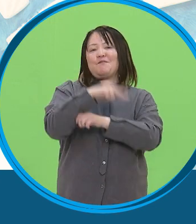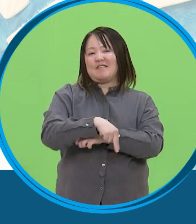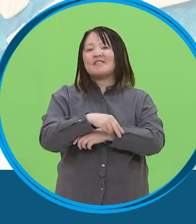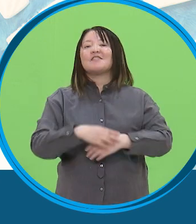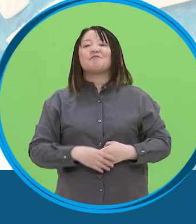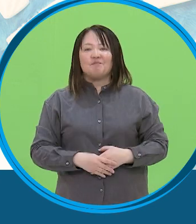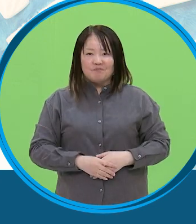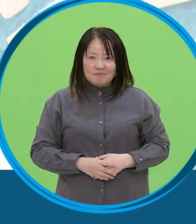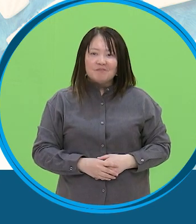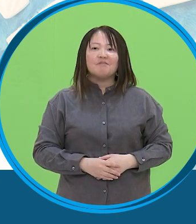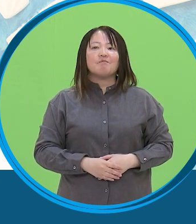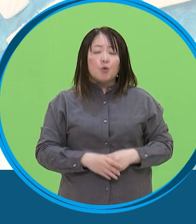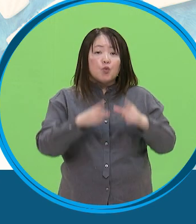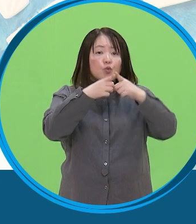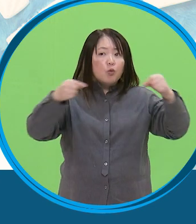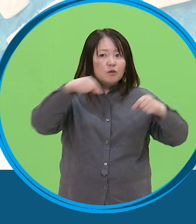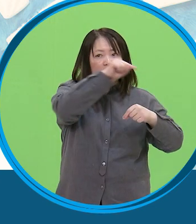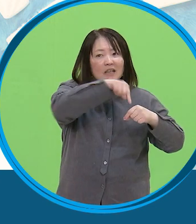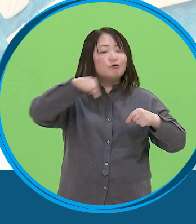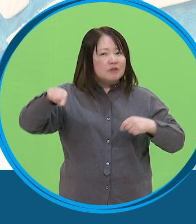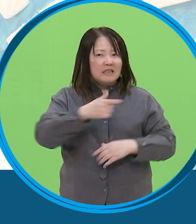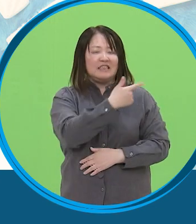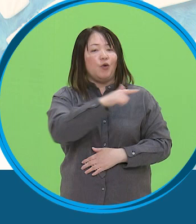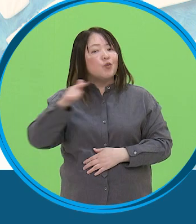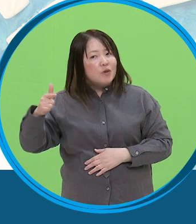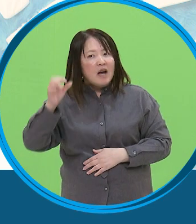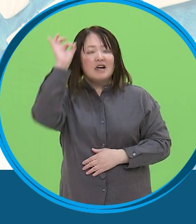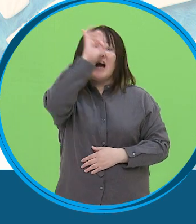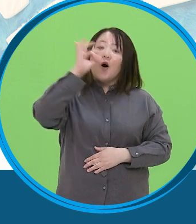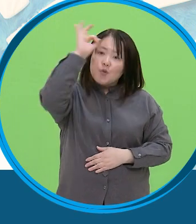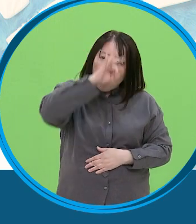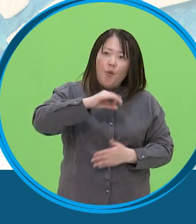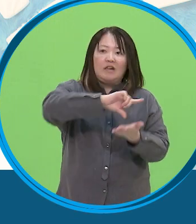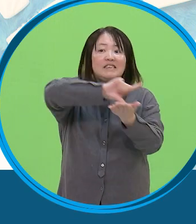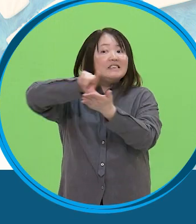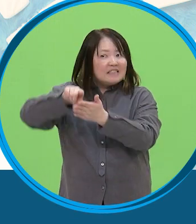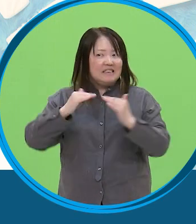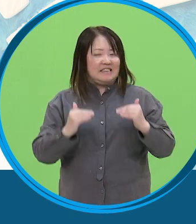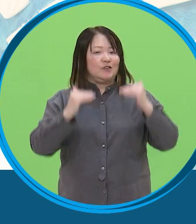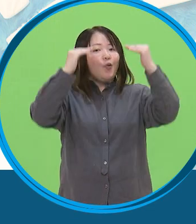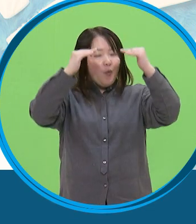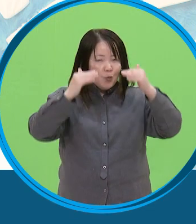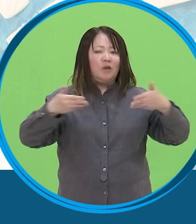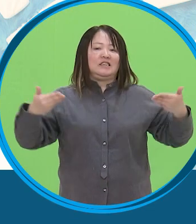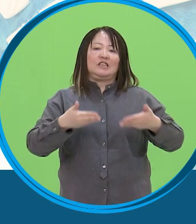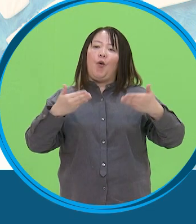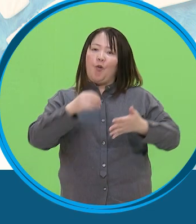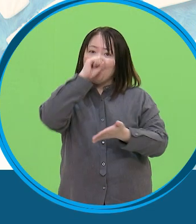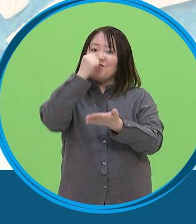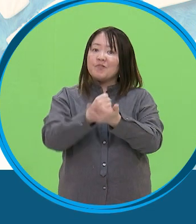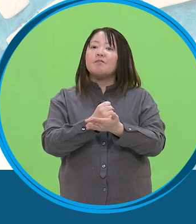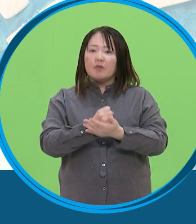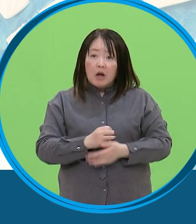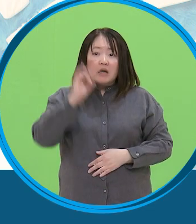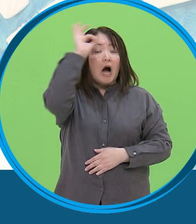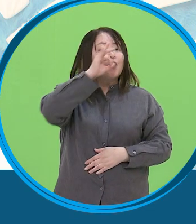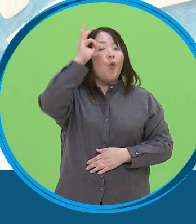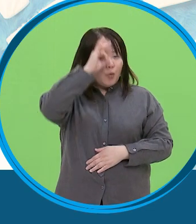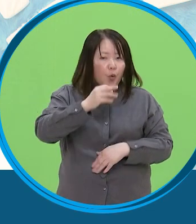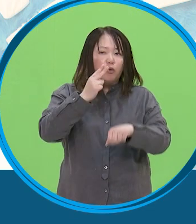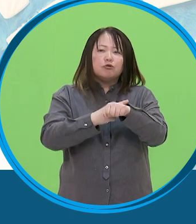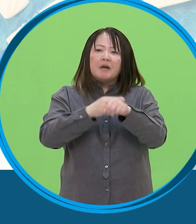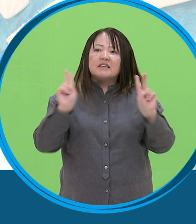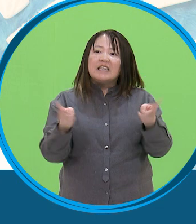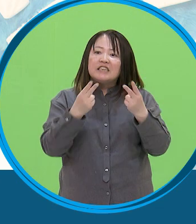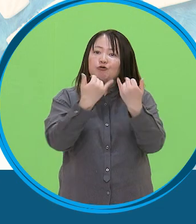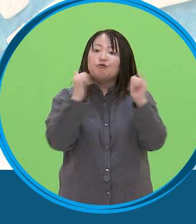さん。これまで国内各地で様々な観光・地域振興の事業を成功させてきました。そん